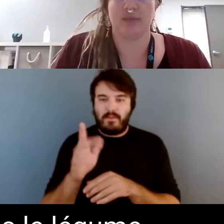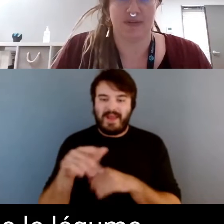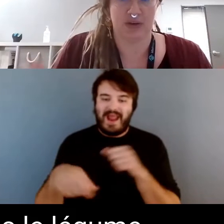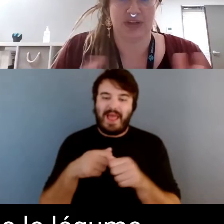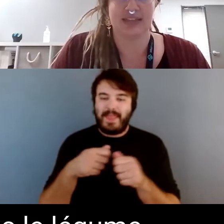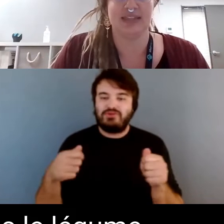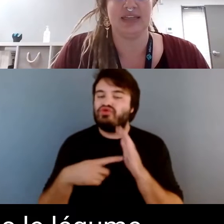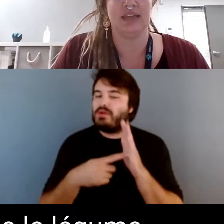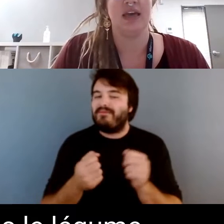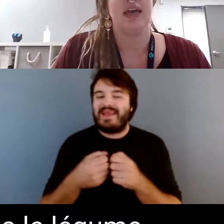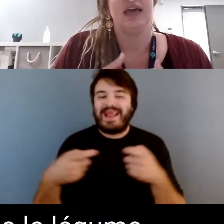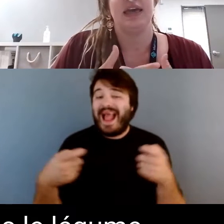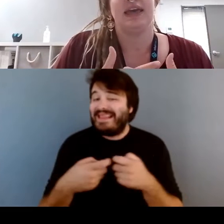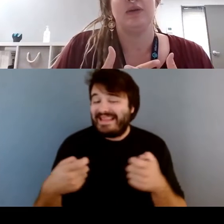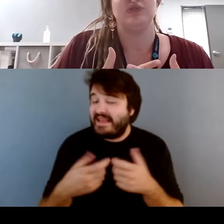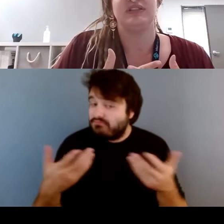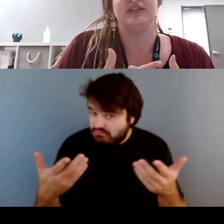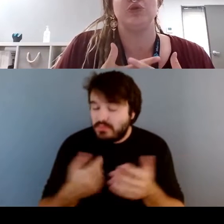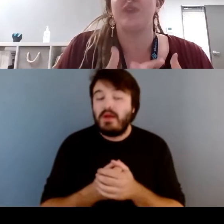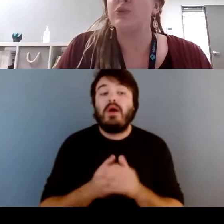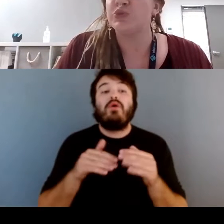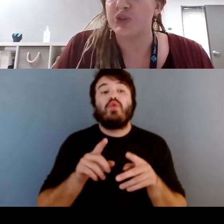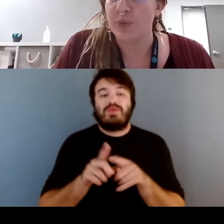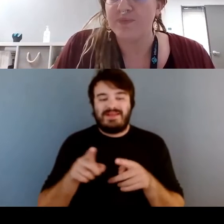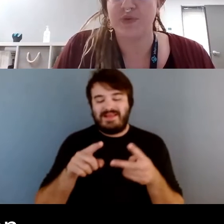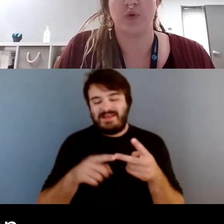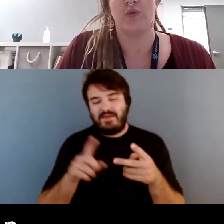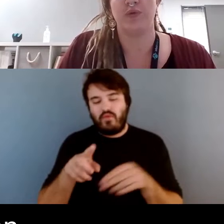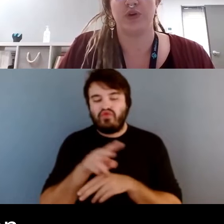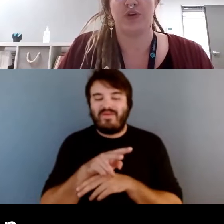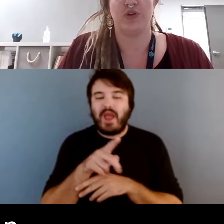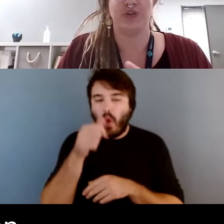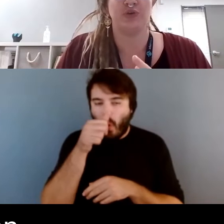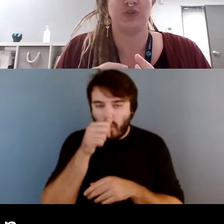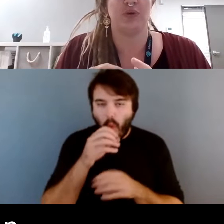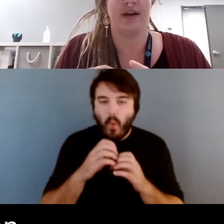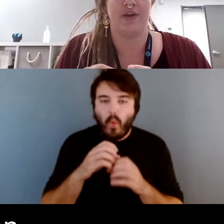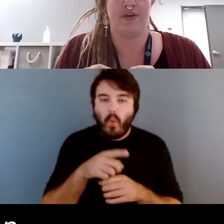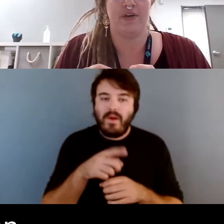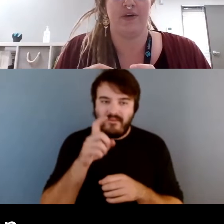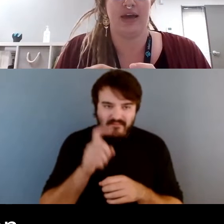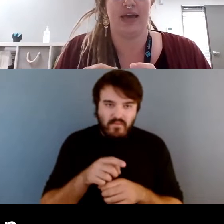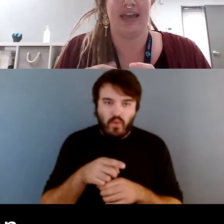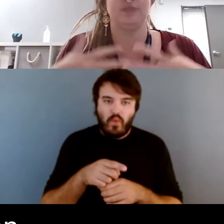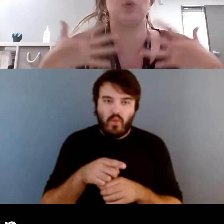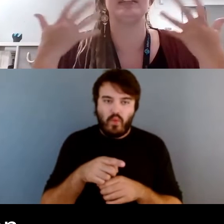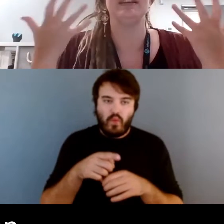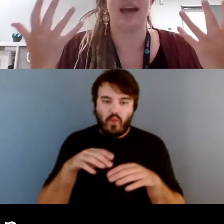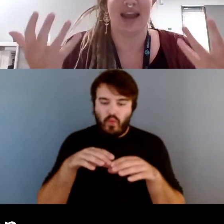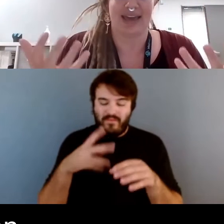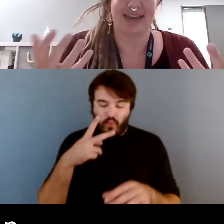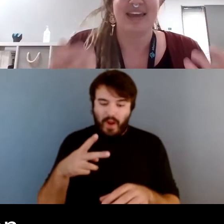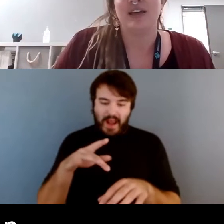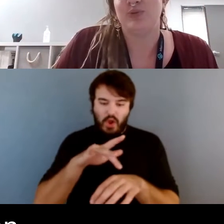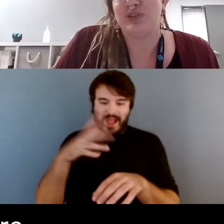par exemple, avec un élastique. Et aussi, on surveille nos oignons. Donc, on veut que l'oignon soit exposé